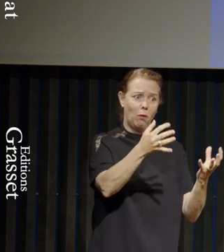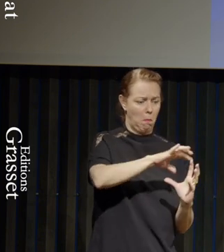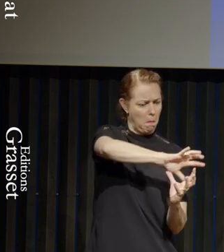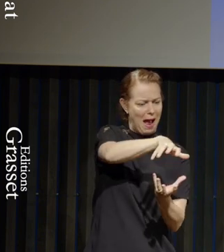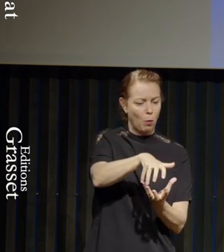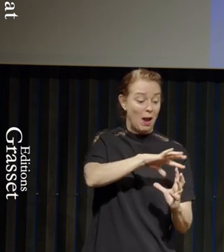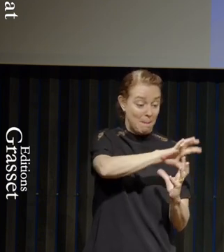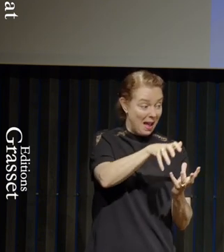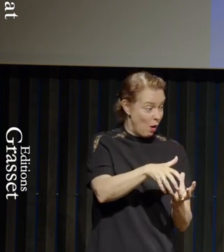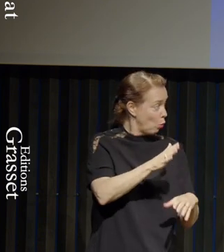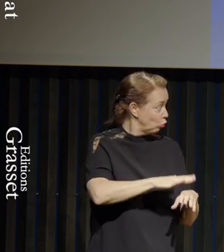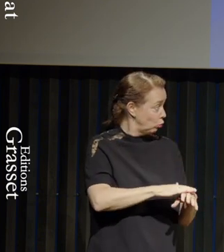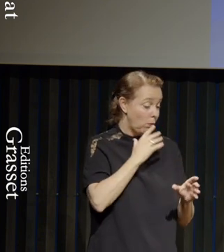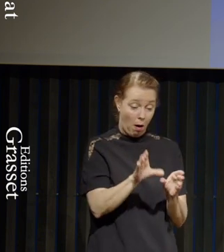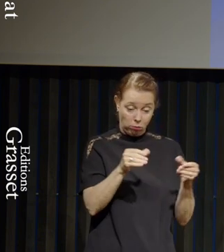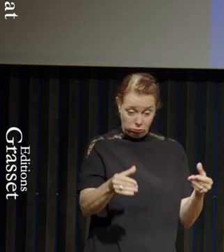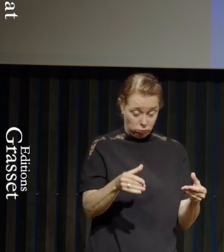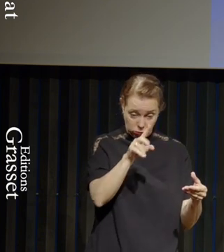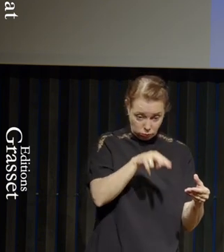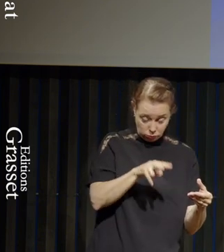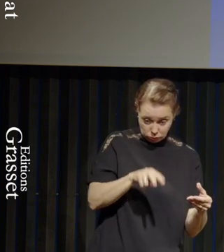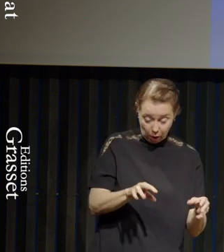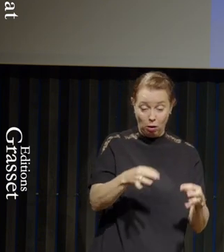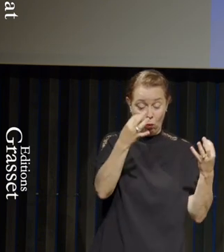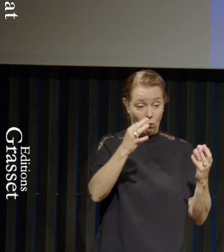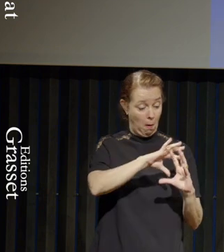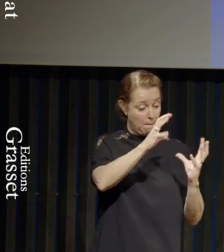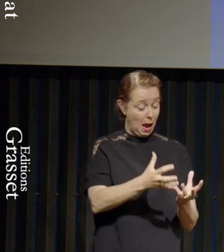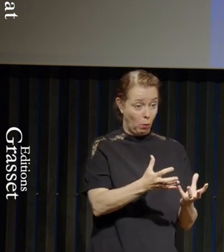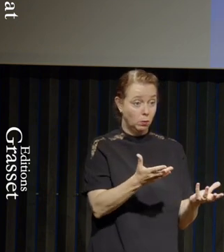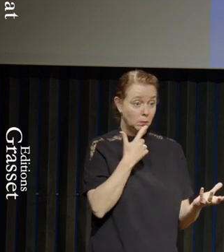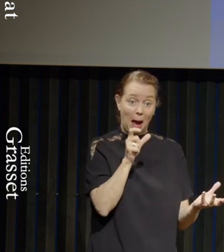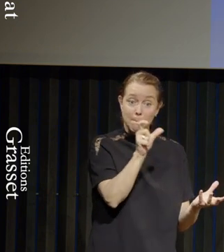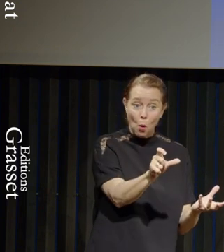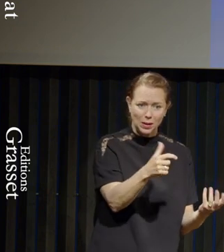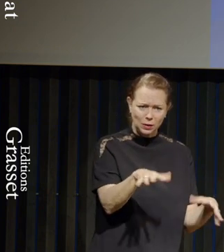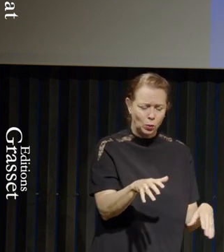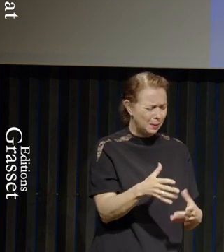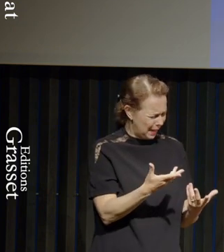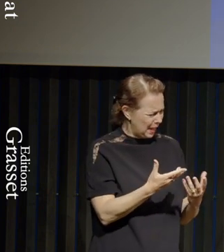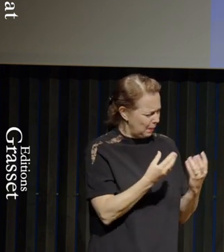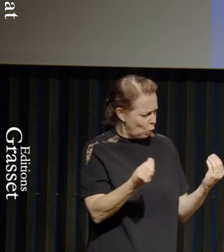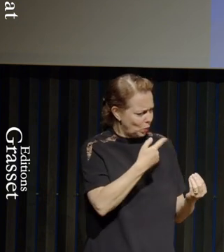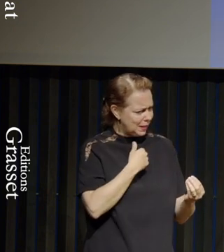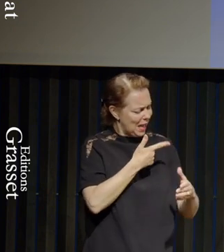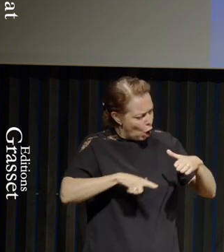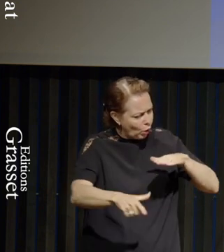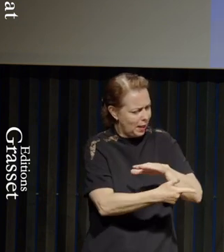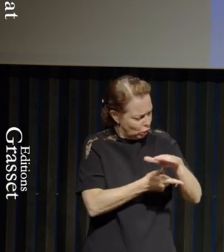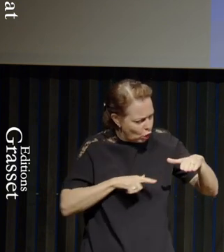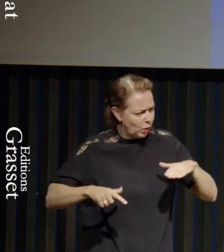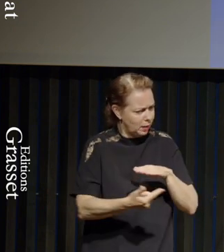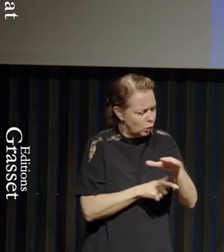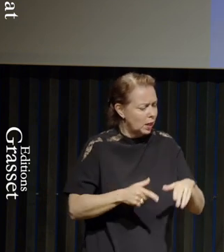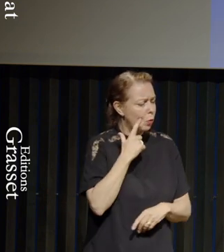c'est un mot qu'il trouve dans le dictionnaire. Il vous dit « j'ai retrouvé le ballon », il est là, il est écrit. Oui. Et il est beaucoup question du langage aussi et du mot, parce que